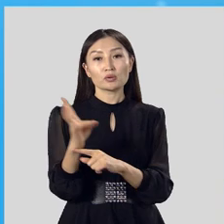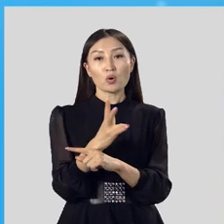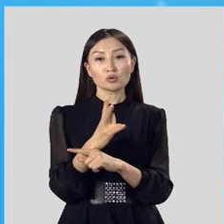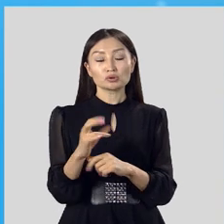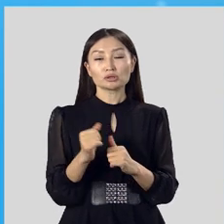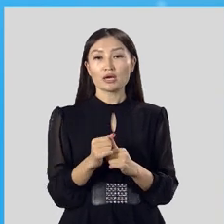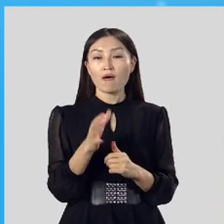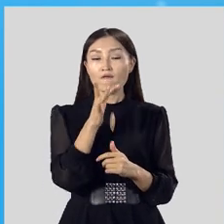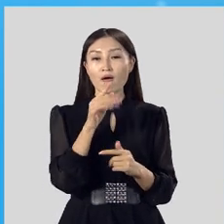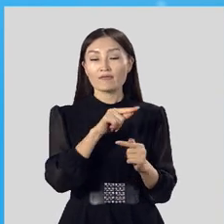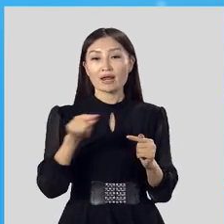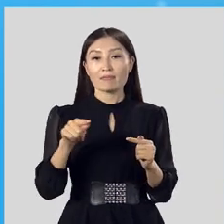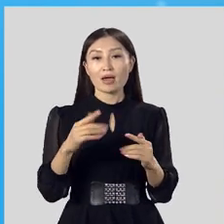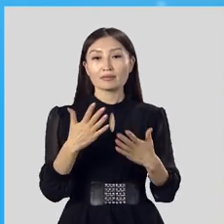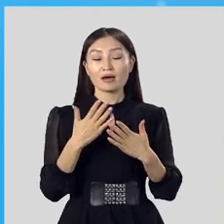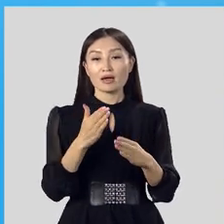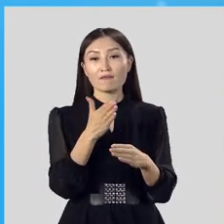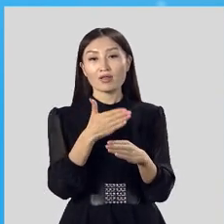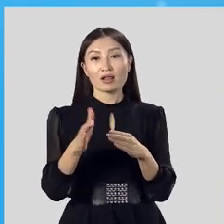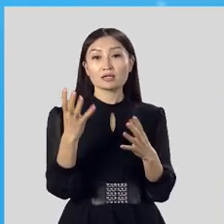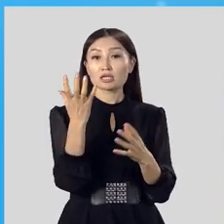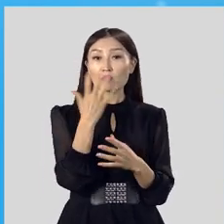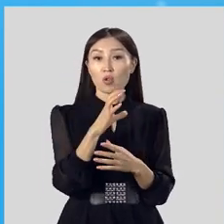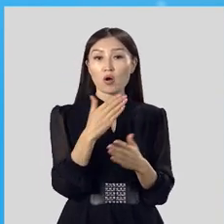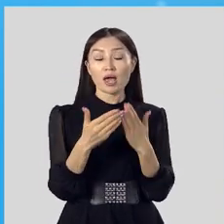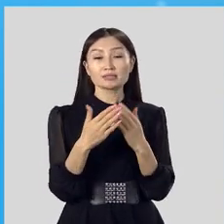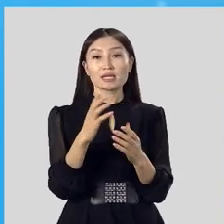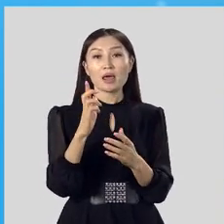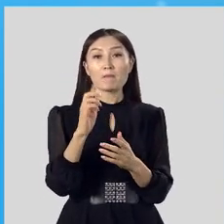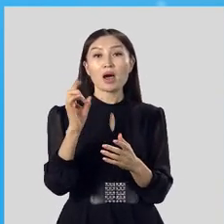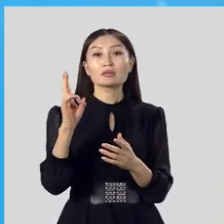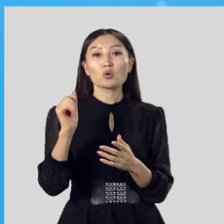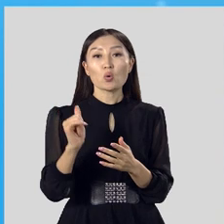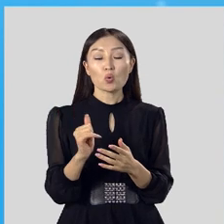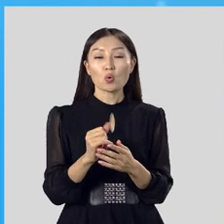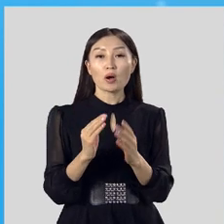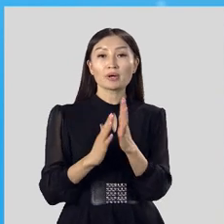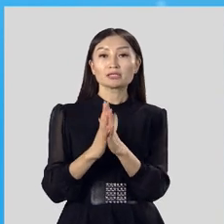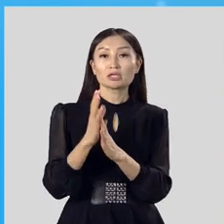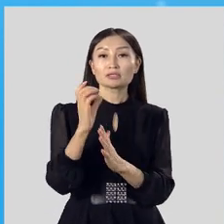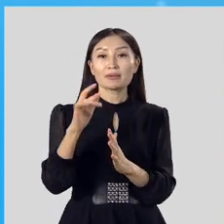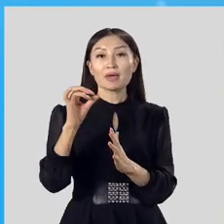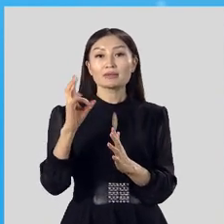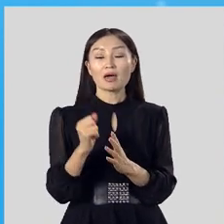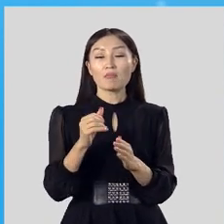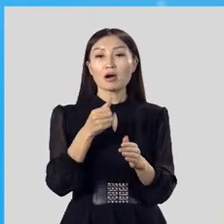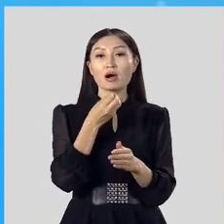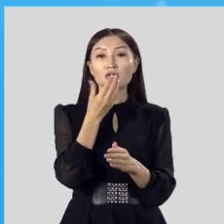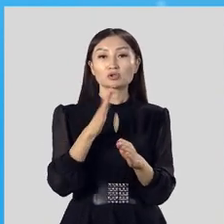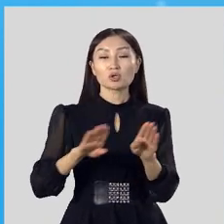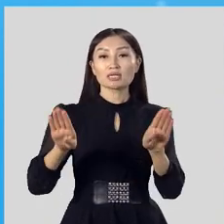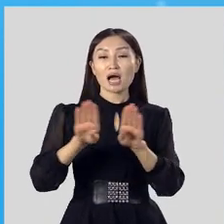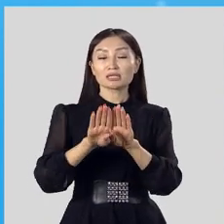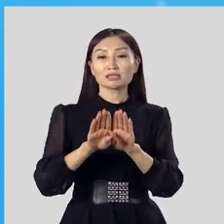Во время дыхания выделяется тепло. Если в банку с прорастающими семенами, хорошо закрытую со